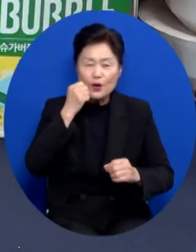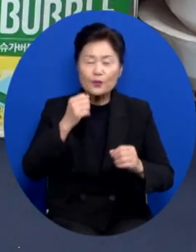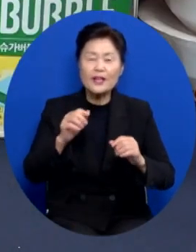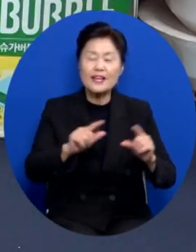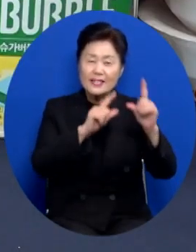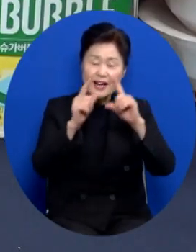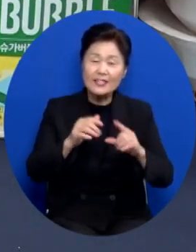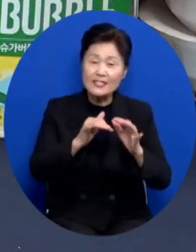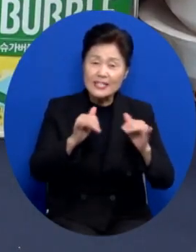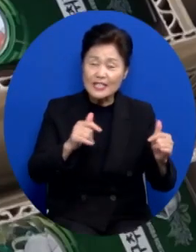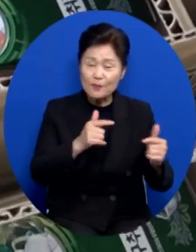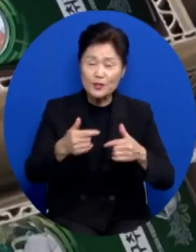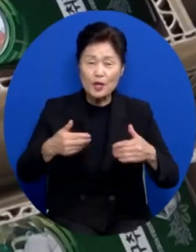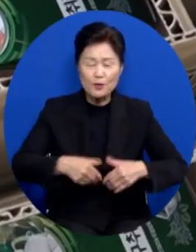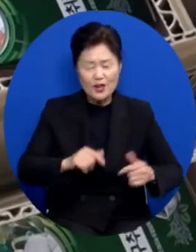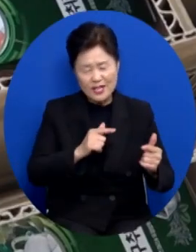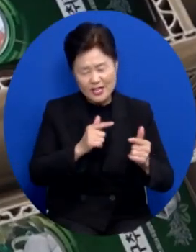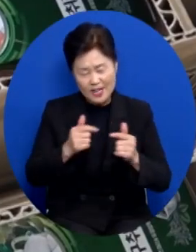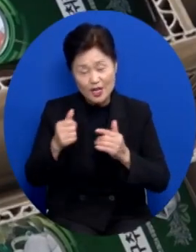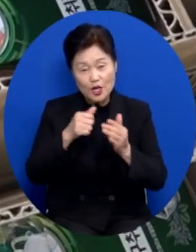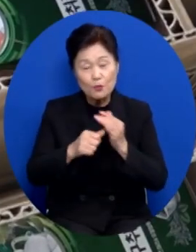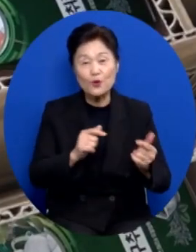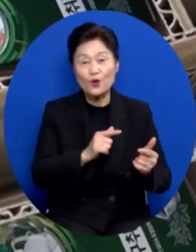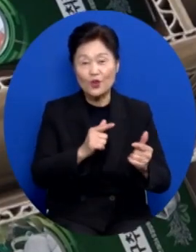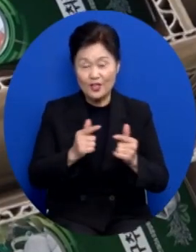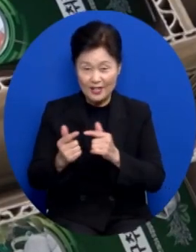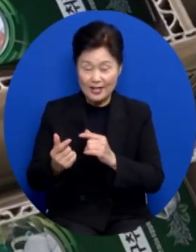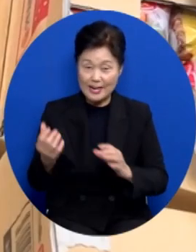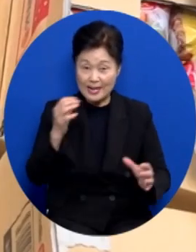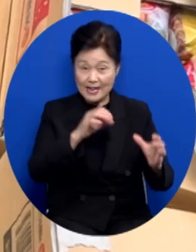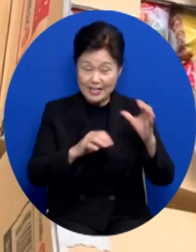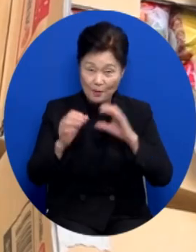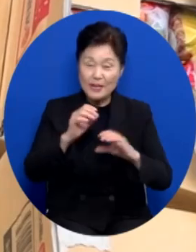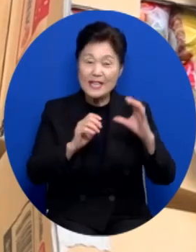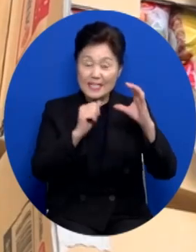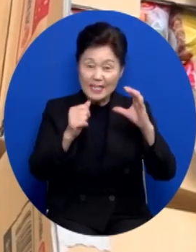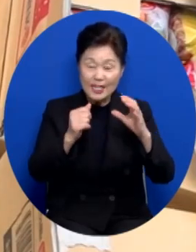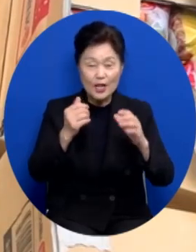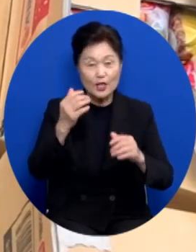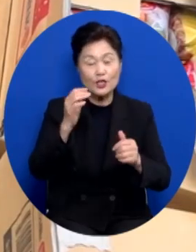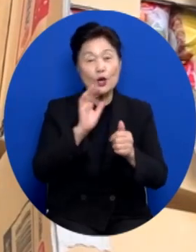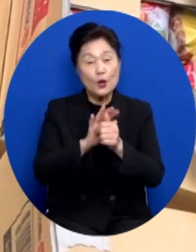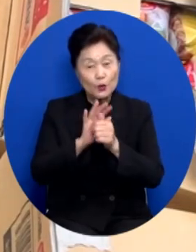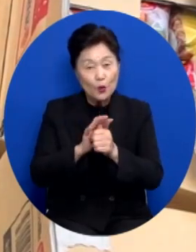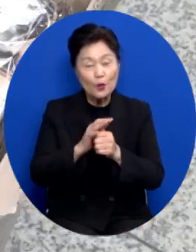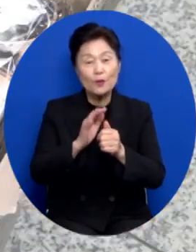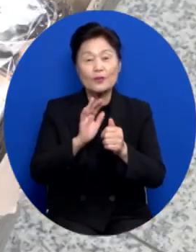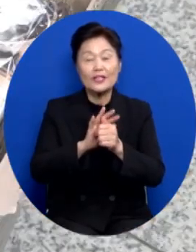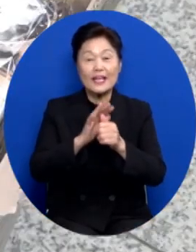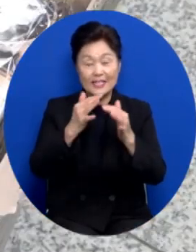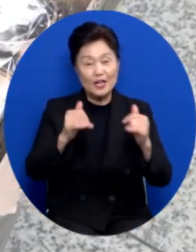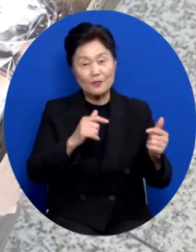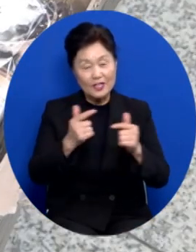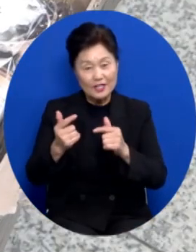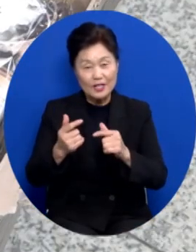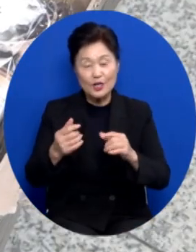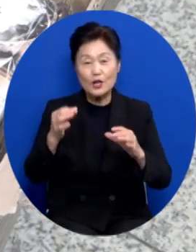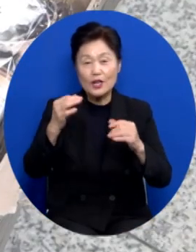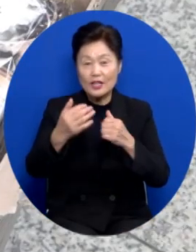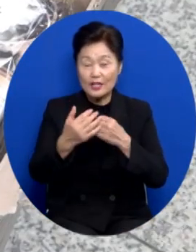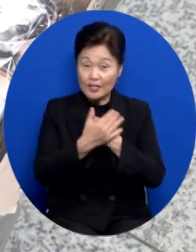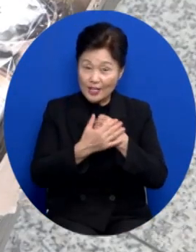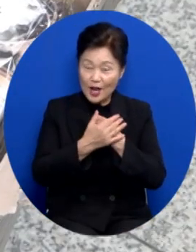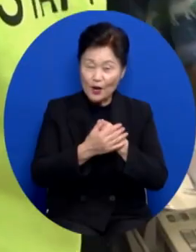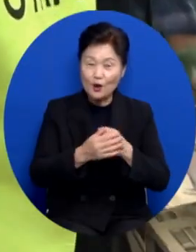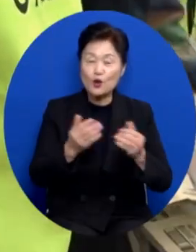각종 식료품과 생필품, 난방용품까지 모두 CTS 후원자들의 기금을 통해 준비했습니다. 이번